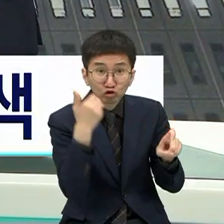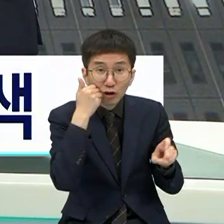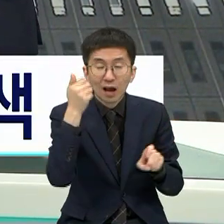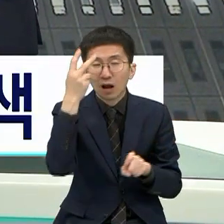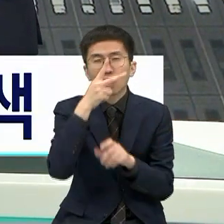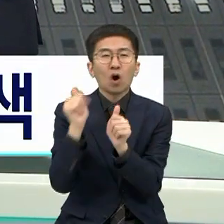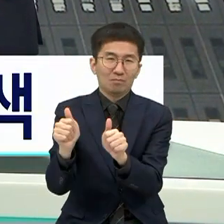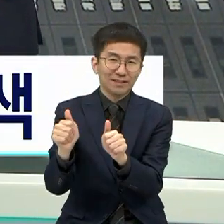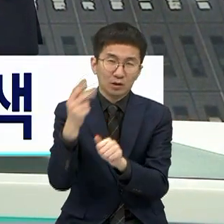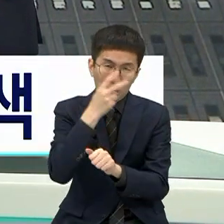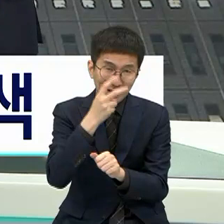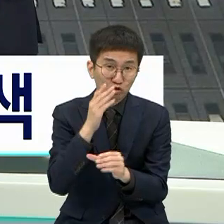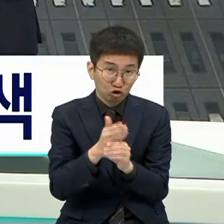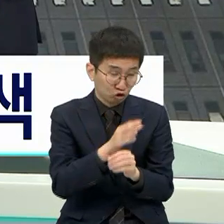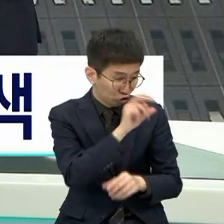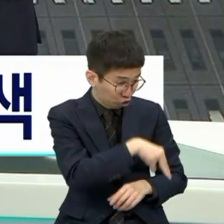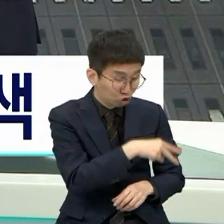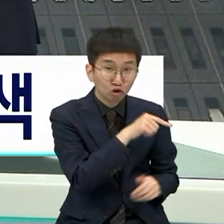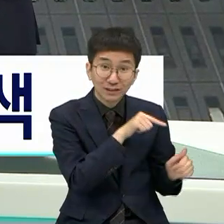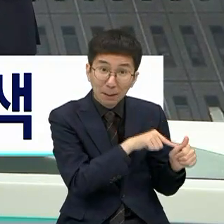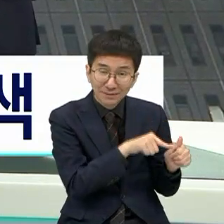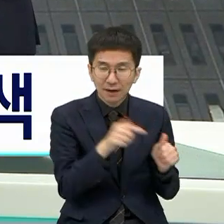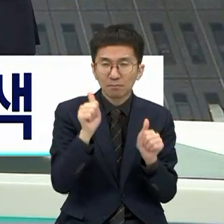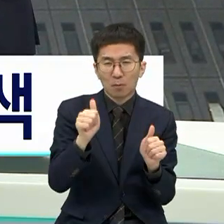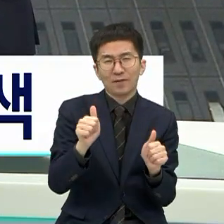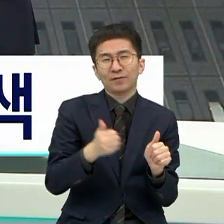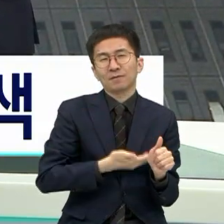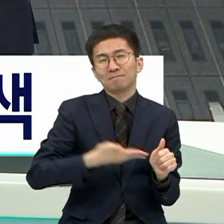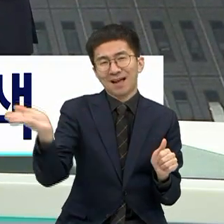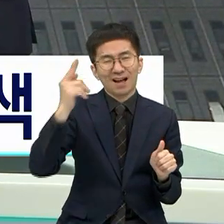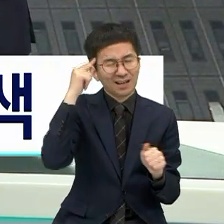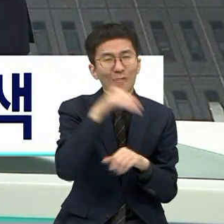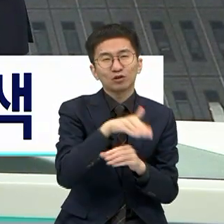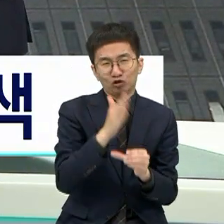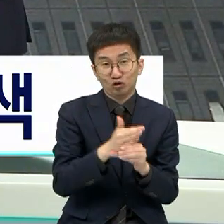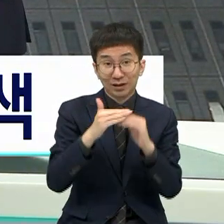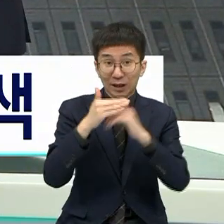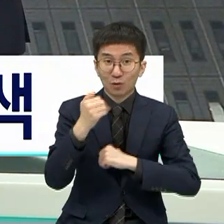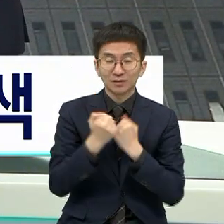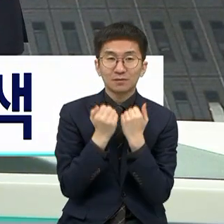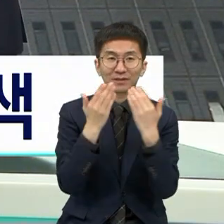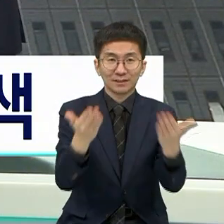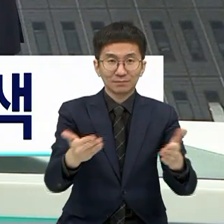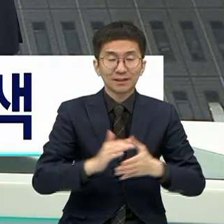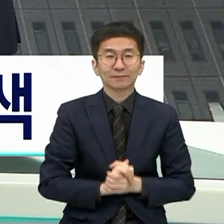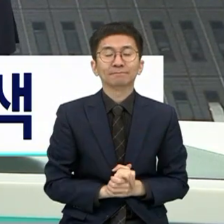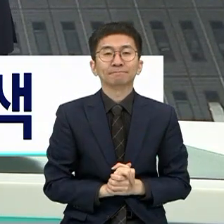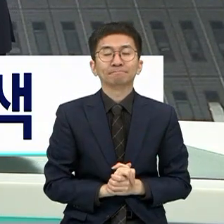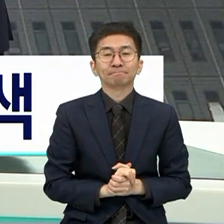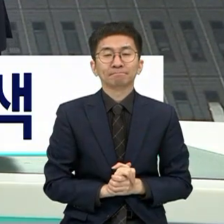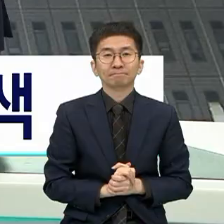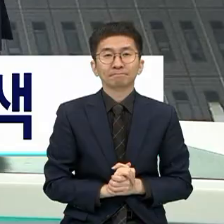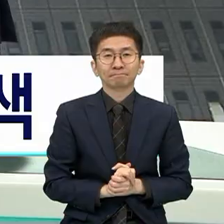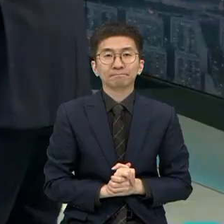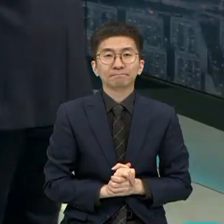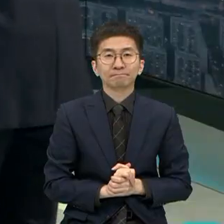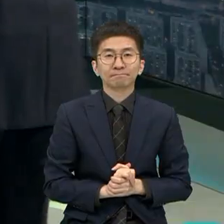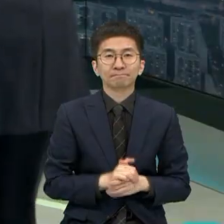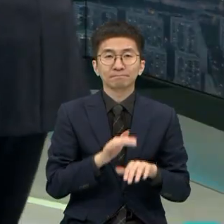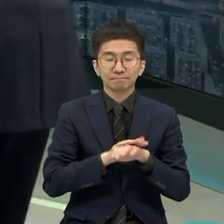도시개발공사 분 부장을 꽃 재판에 넘길 걸로 보입니다 자세 내용은 검찰 취재기자 연결해서 알아보겠습니다